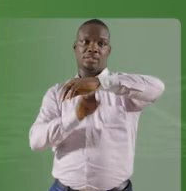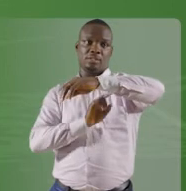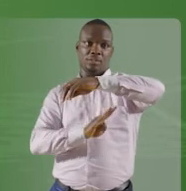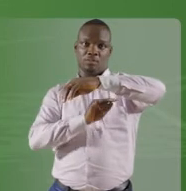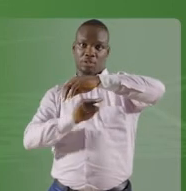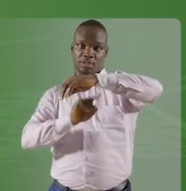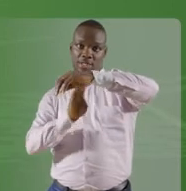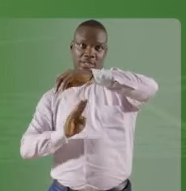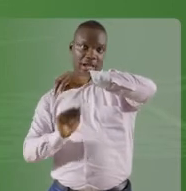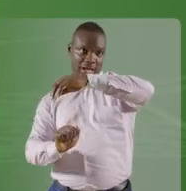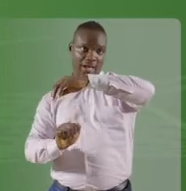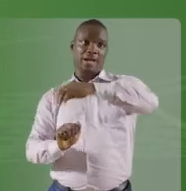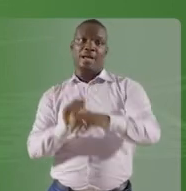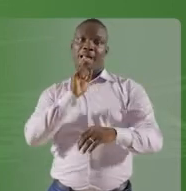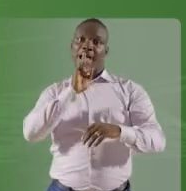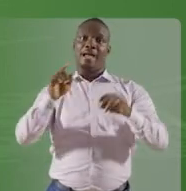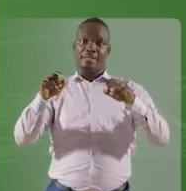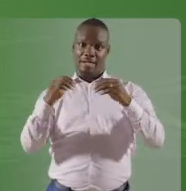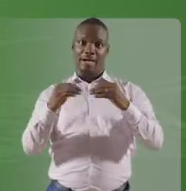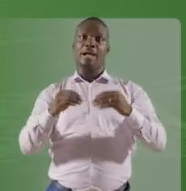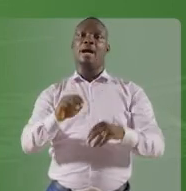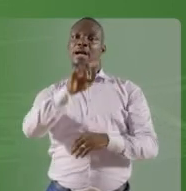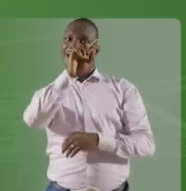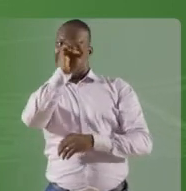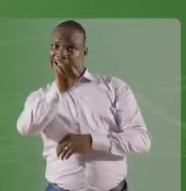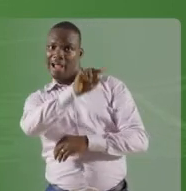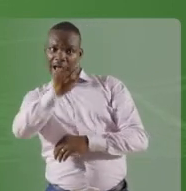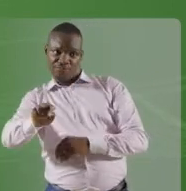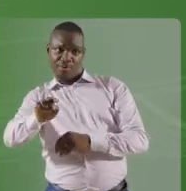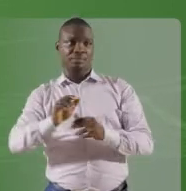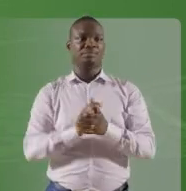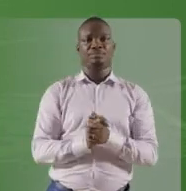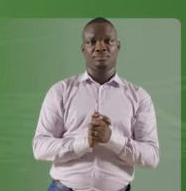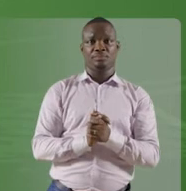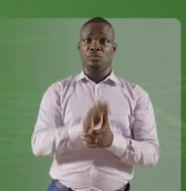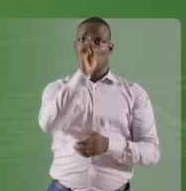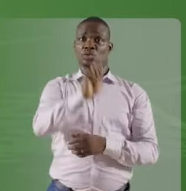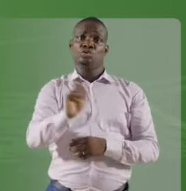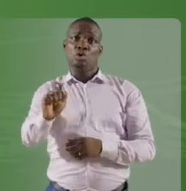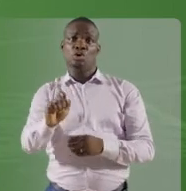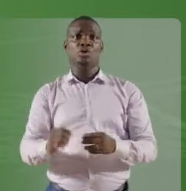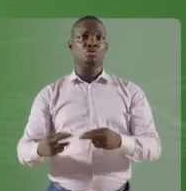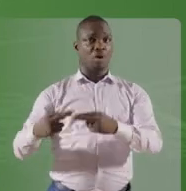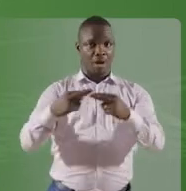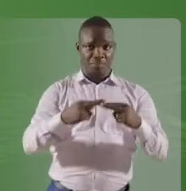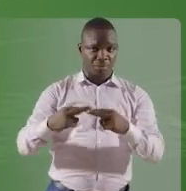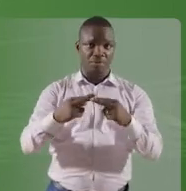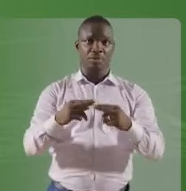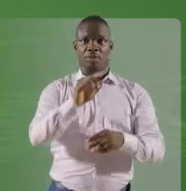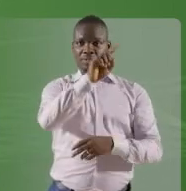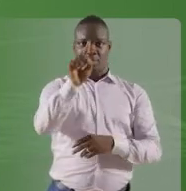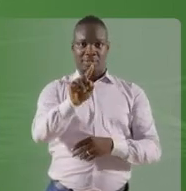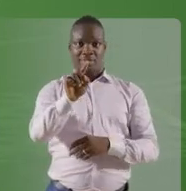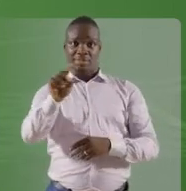égal à alpha. Ainsi donc, le rapport